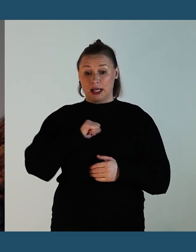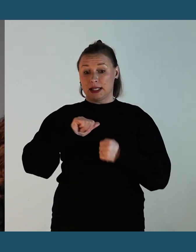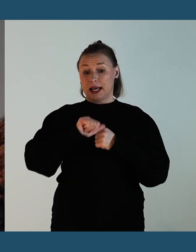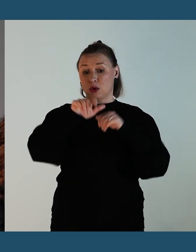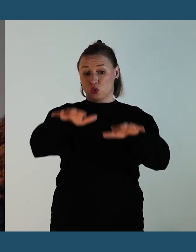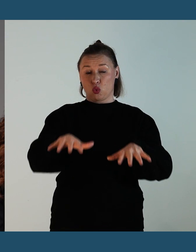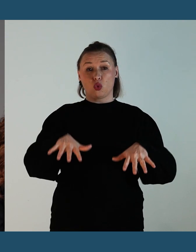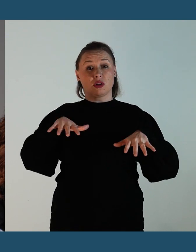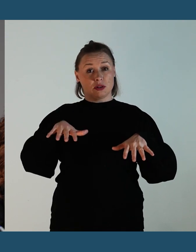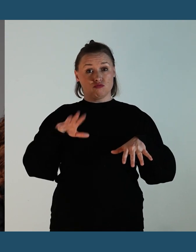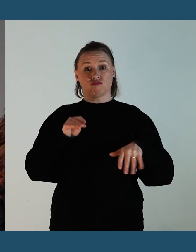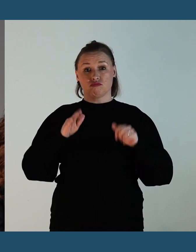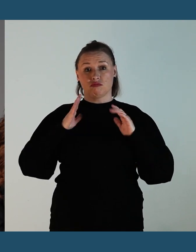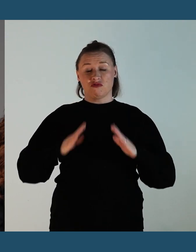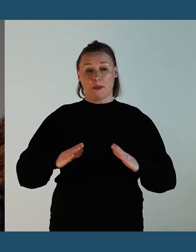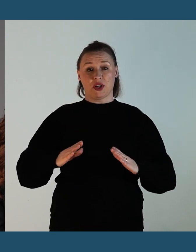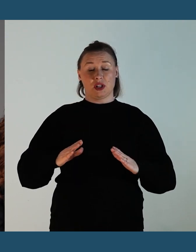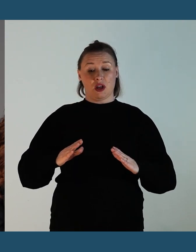tässä